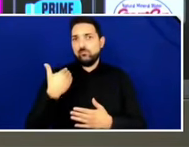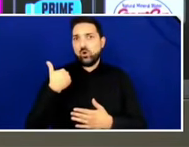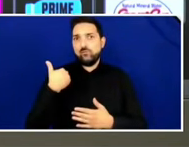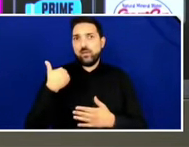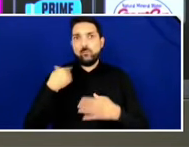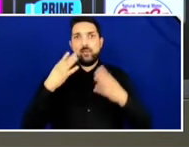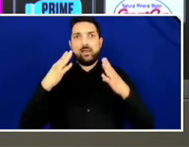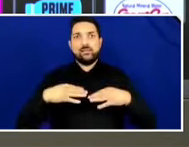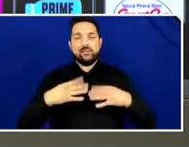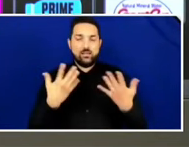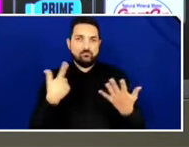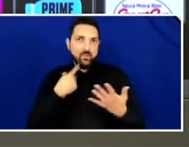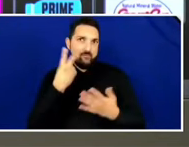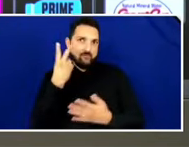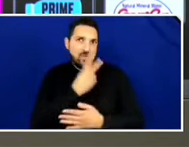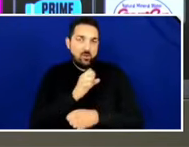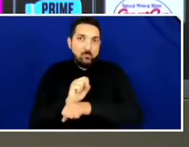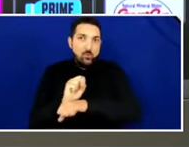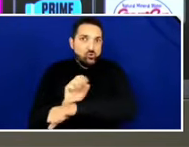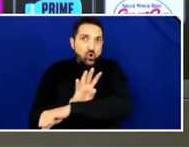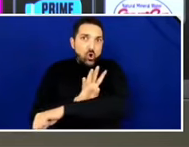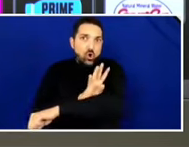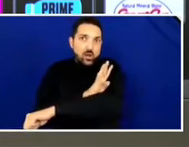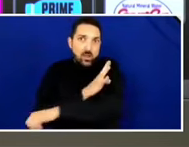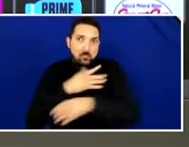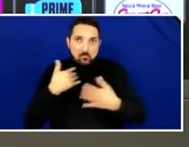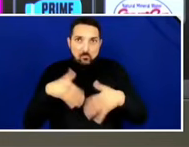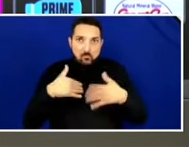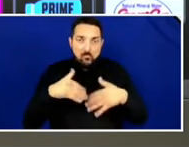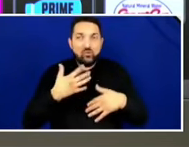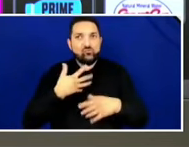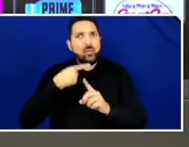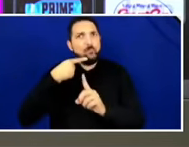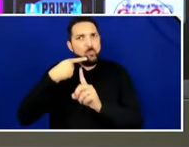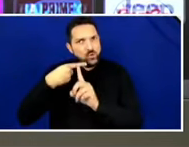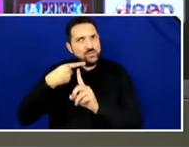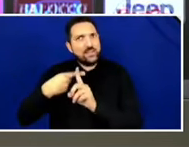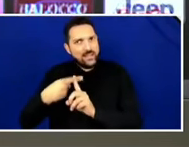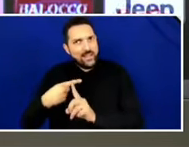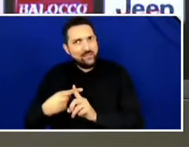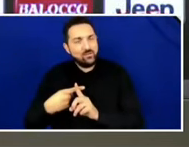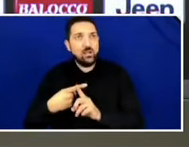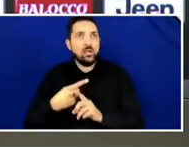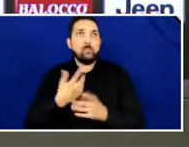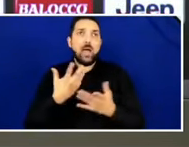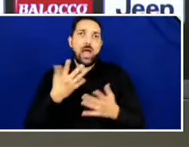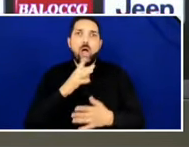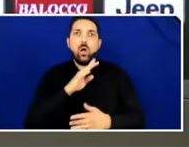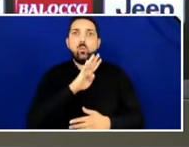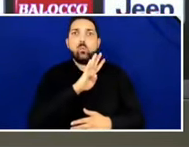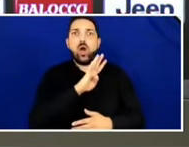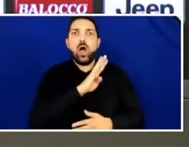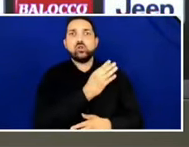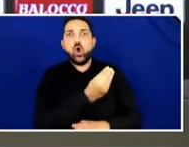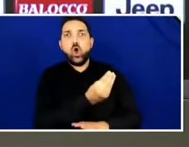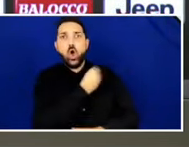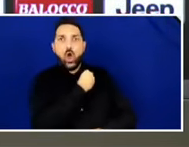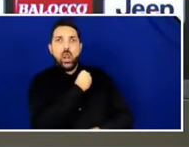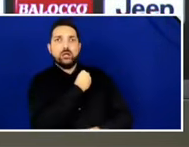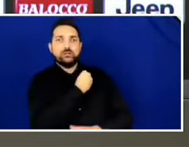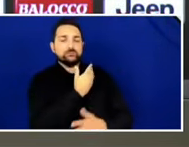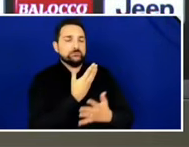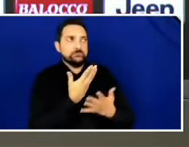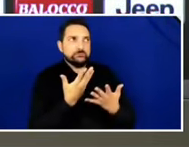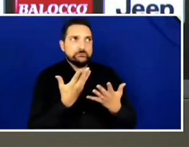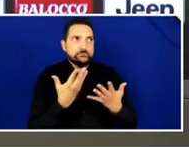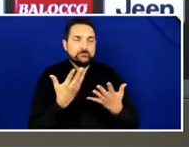emozionante si sono viste tante cose positive si sono anche visti quattro gol subiti Allora le chiedo che Juve s'aspetta domani contro il